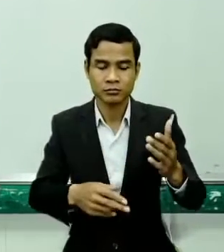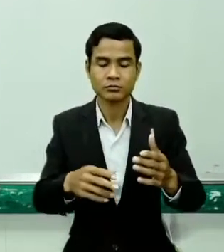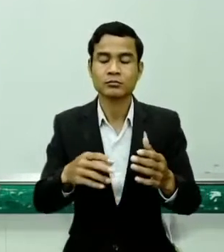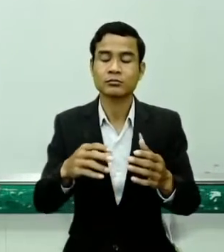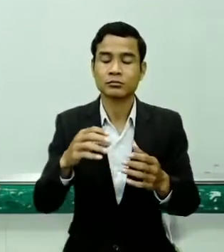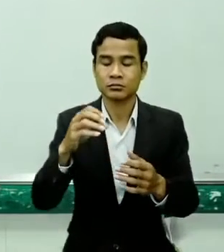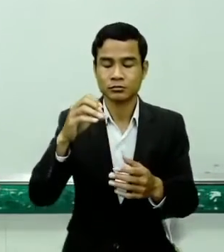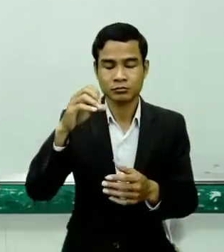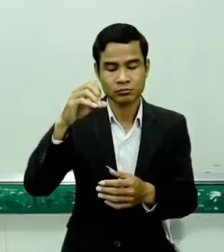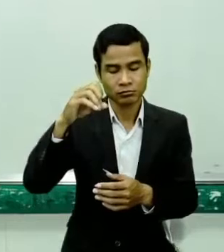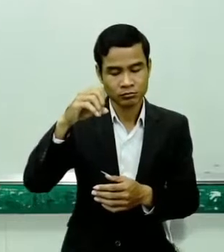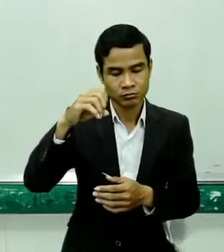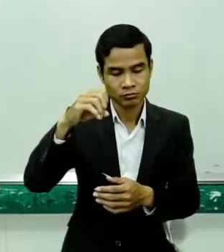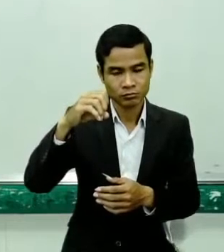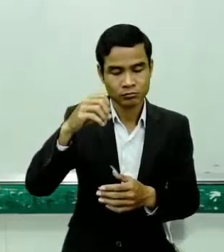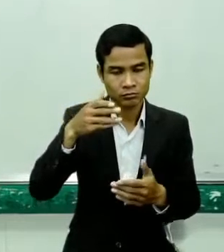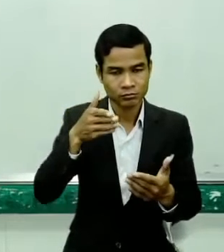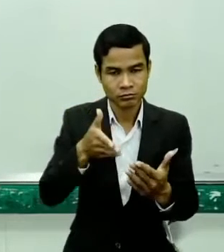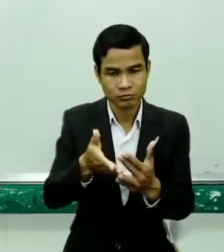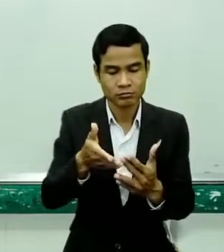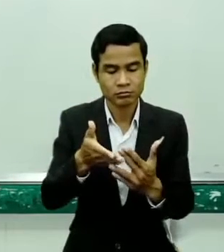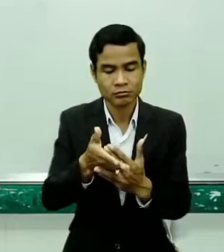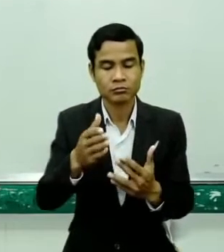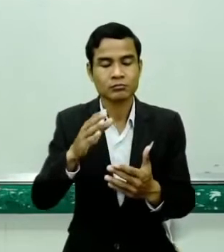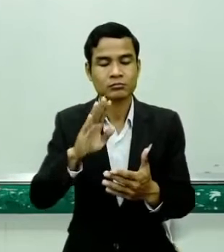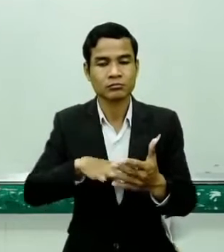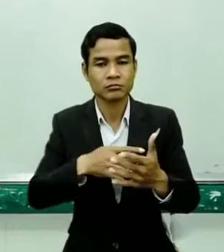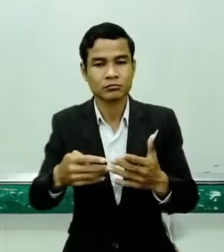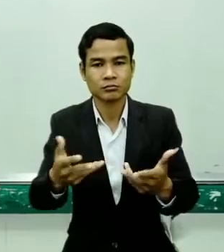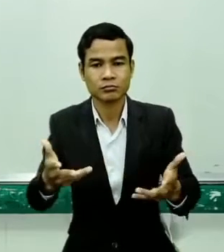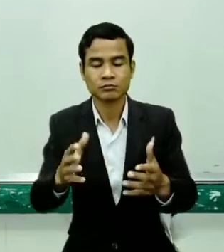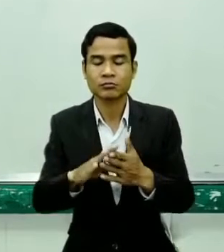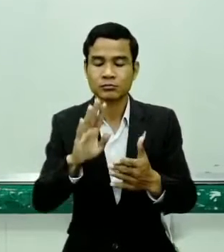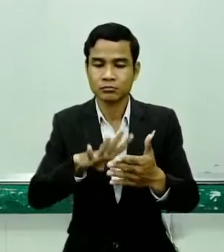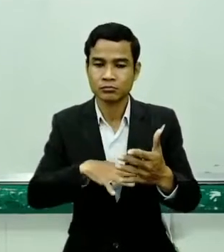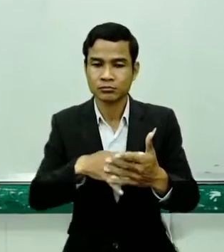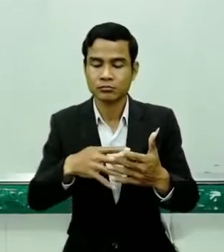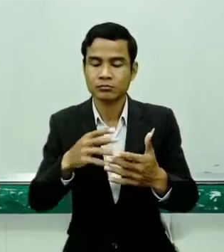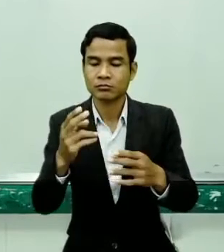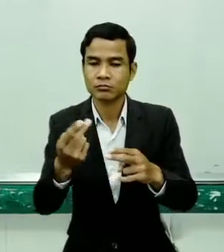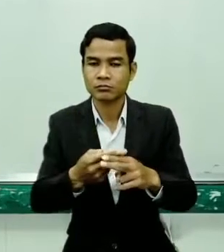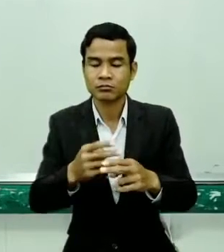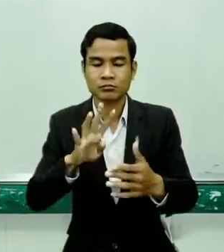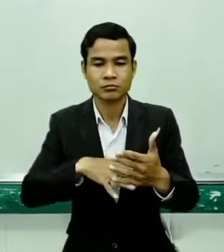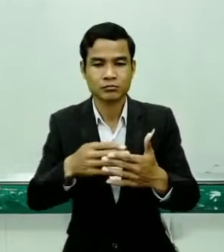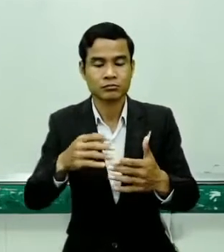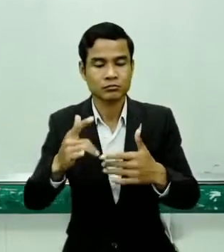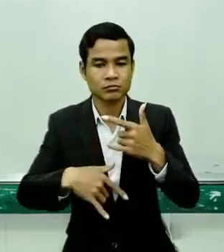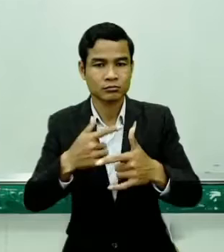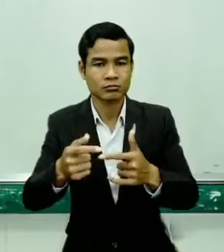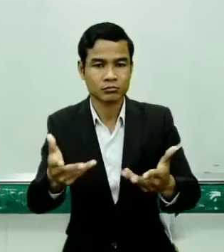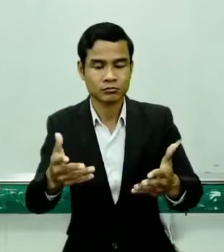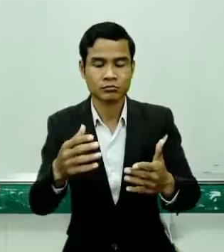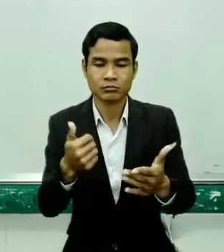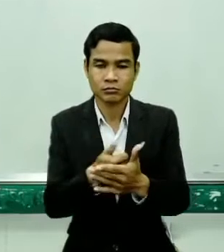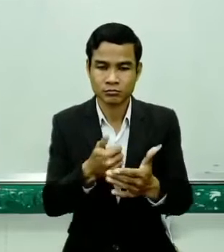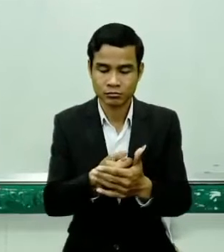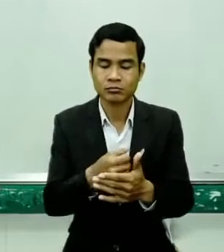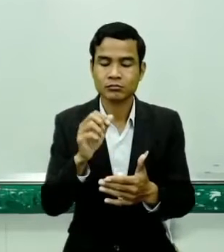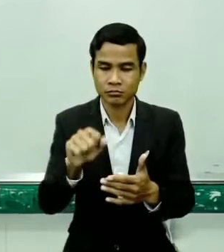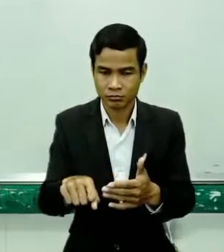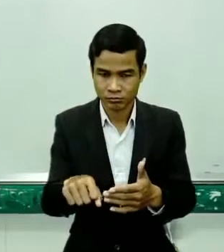đầm bay chụp nè ụp sát dương thử miên phản cả mà chân đấy hai dương trợ ăn uống phản cả nốt chỉ bệnh to bệnh tốt nâng đợi ca không răng